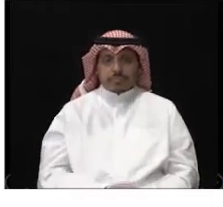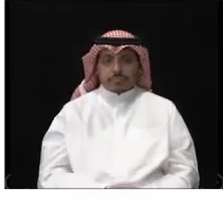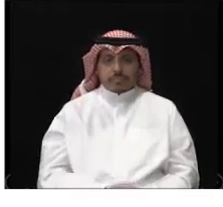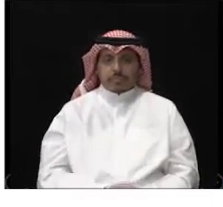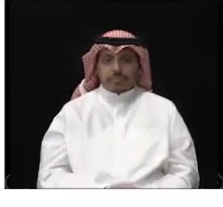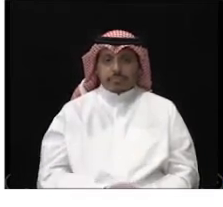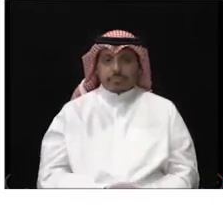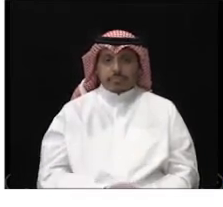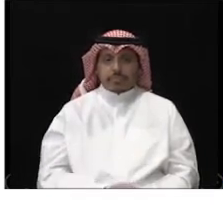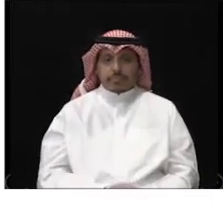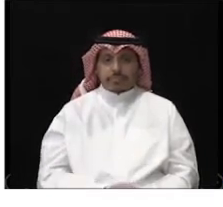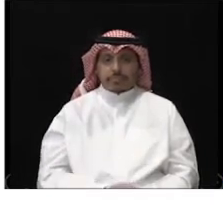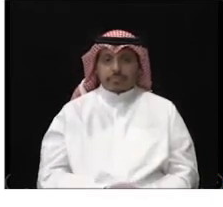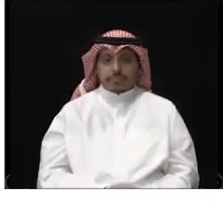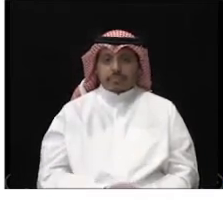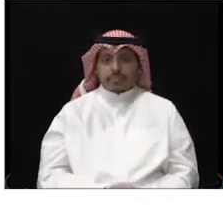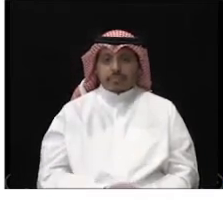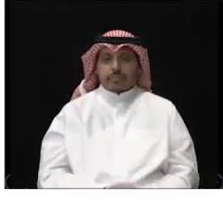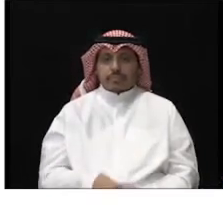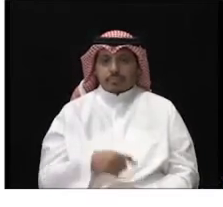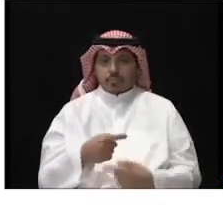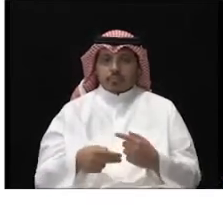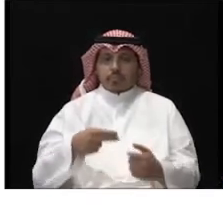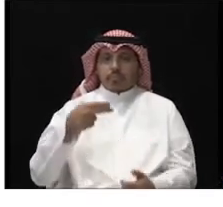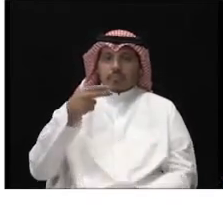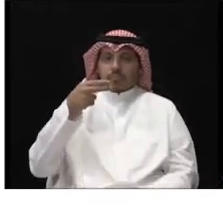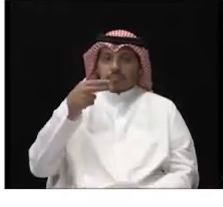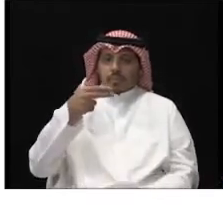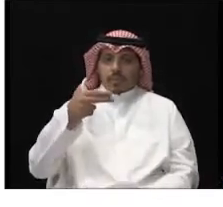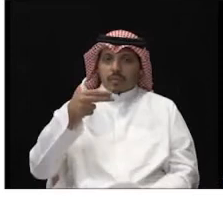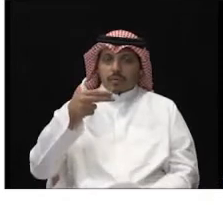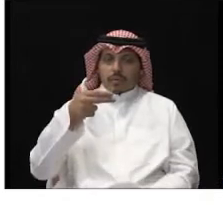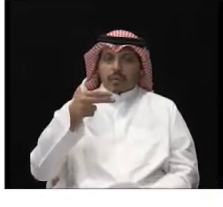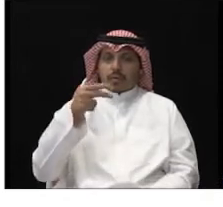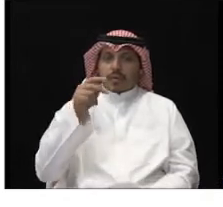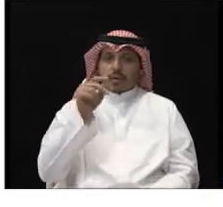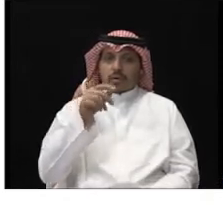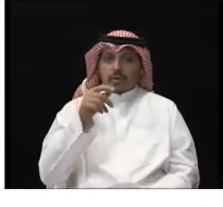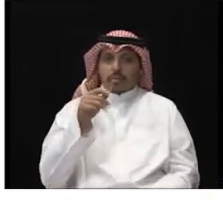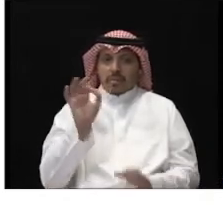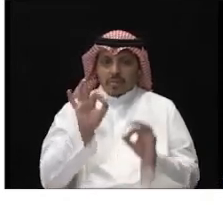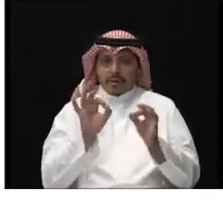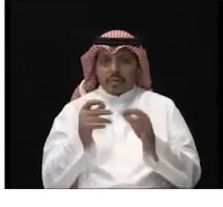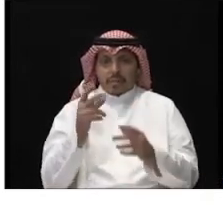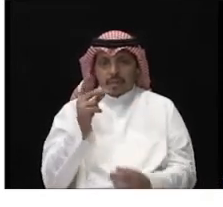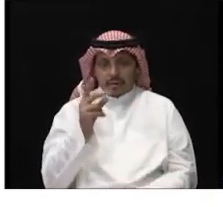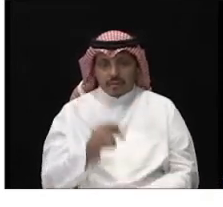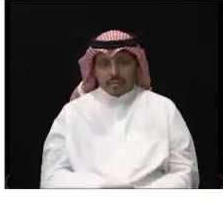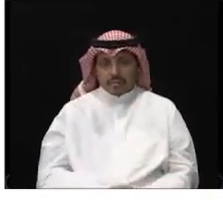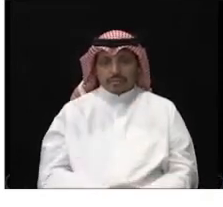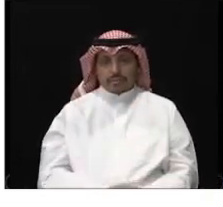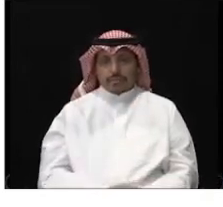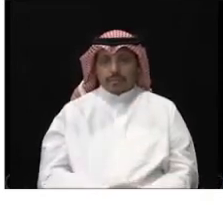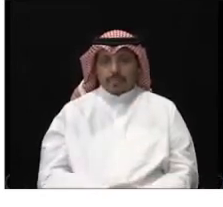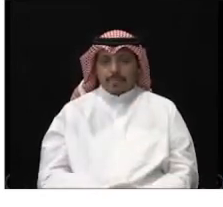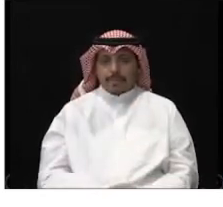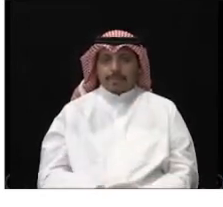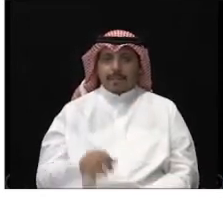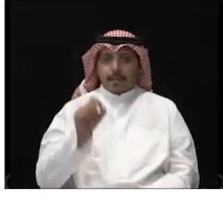واصل مع حرف آخر أيضا نضرب به المثال، لاحظ معي، أحسنتم، حرف